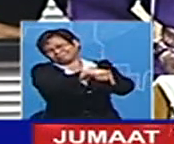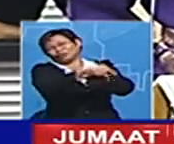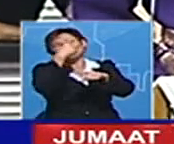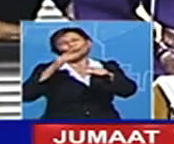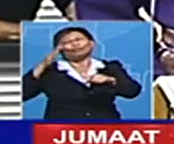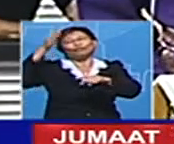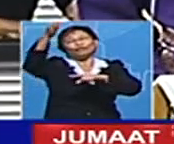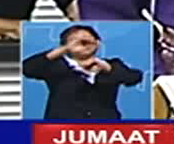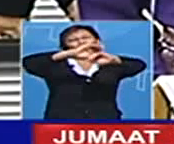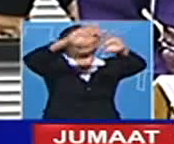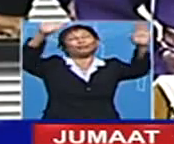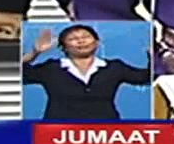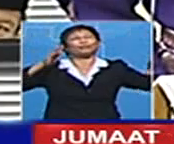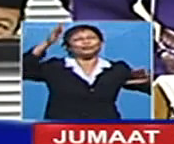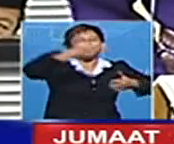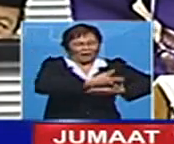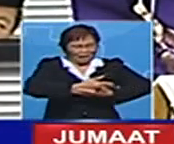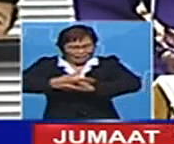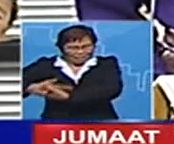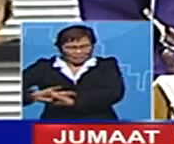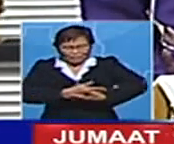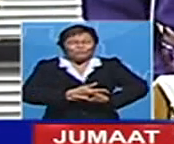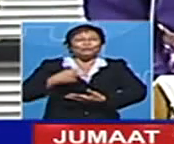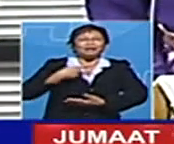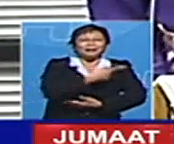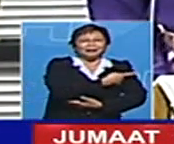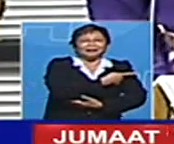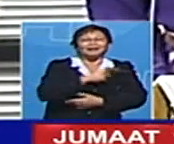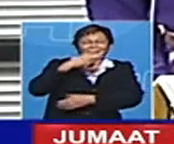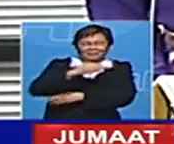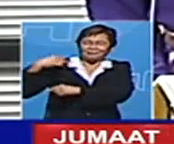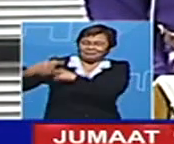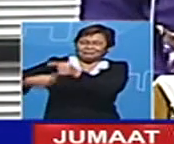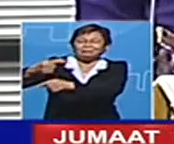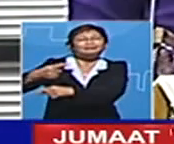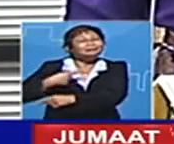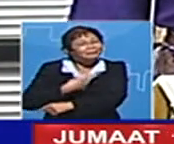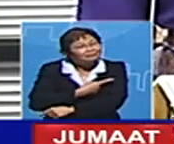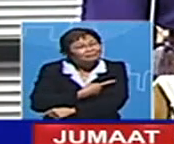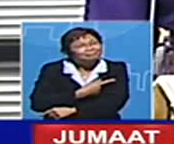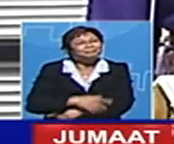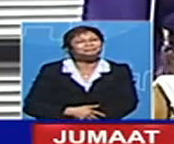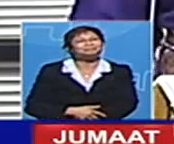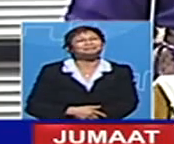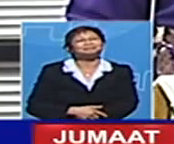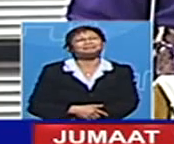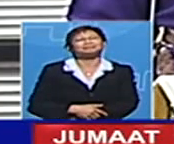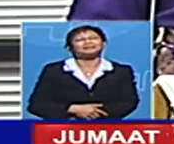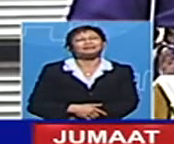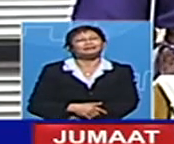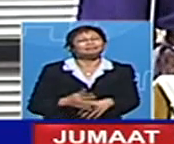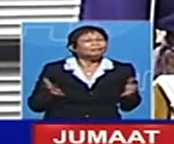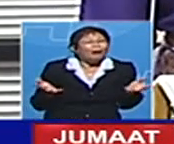masa depan hariuk anak cucu dan keturunan kita dalam